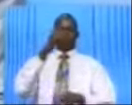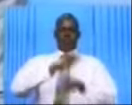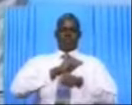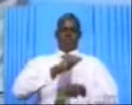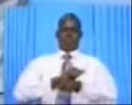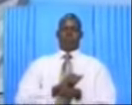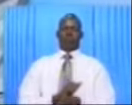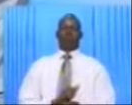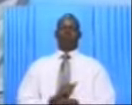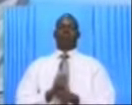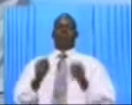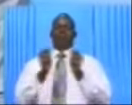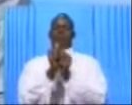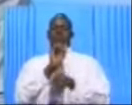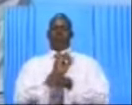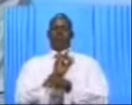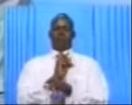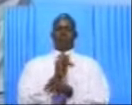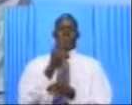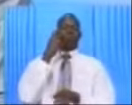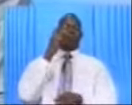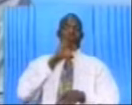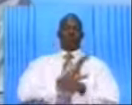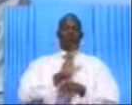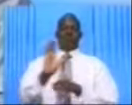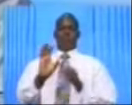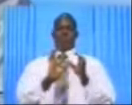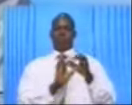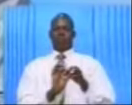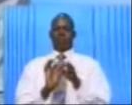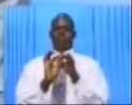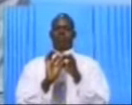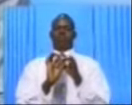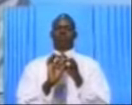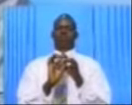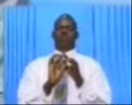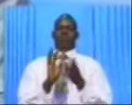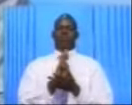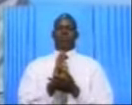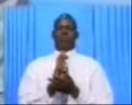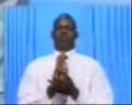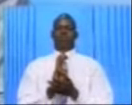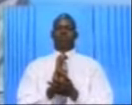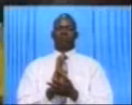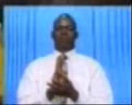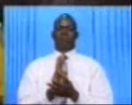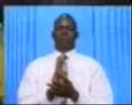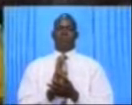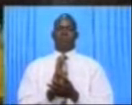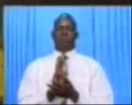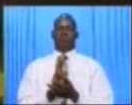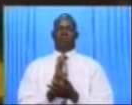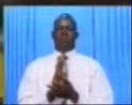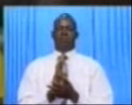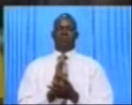ivoirienne pour évoquer le renforcement de la coopération entre les deux pays. Aboubakar Sagnon.